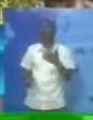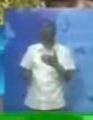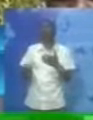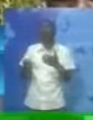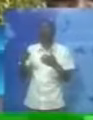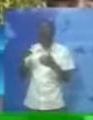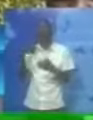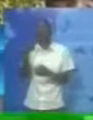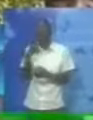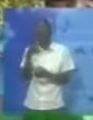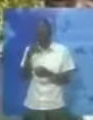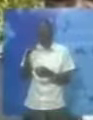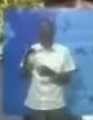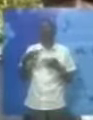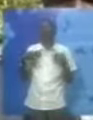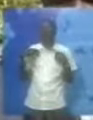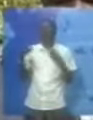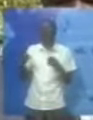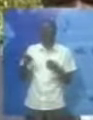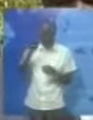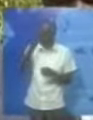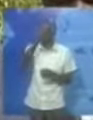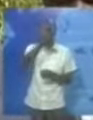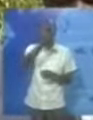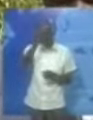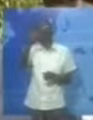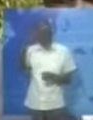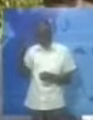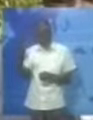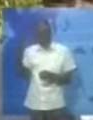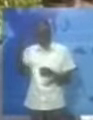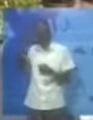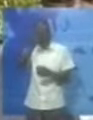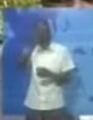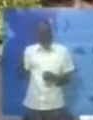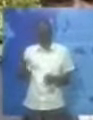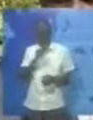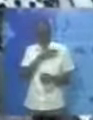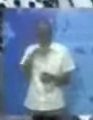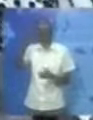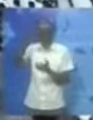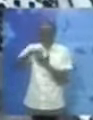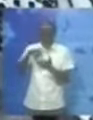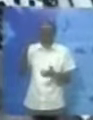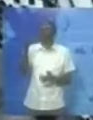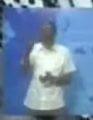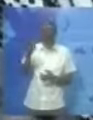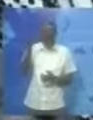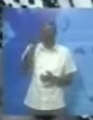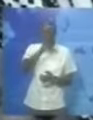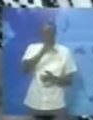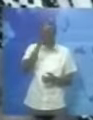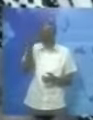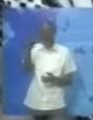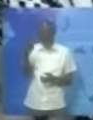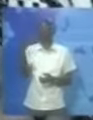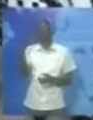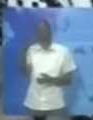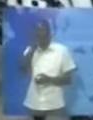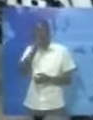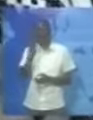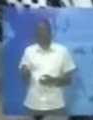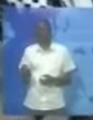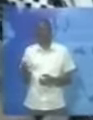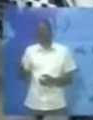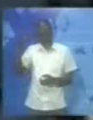global physique d'environ 85% alors qu'en 2011 on était à 74%. Sur la partie financière, bon, nous sommes à